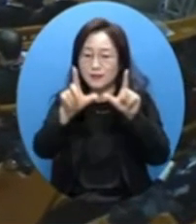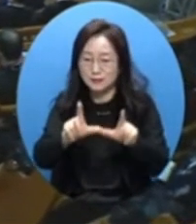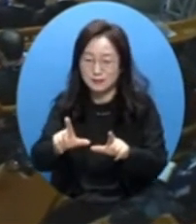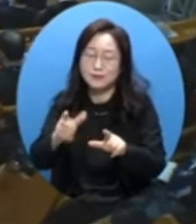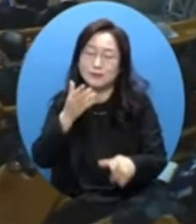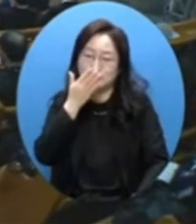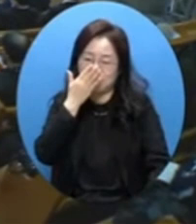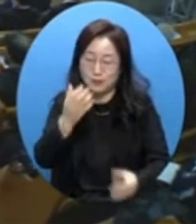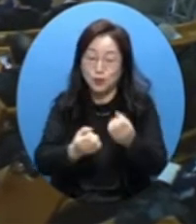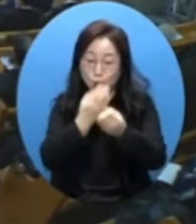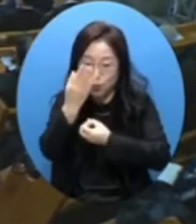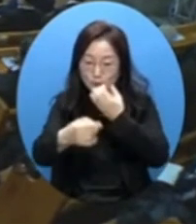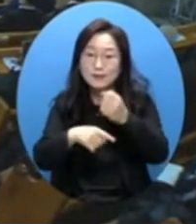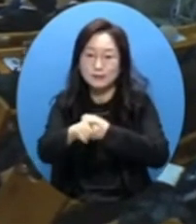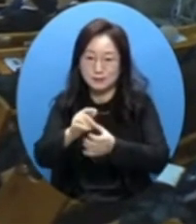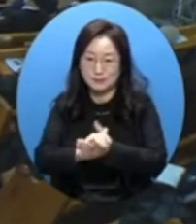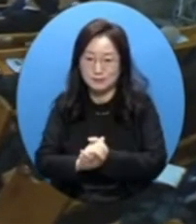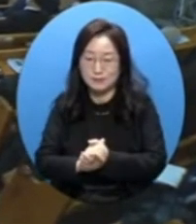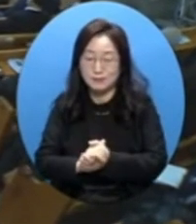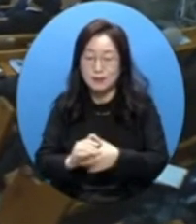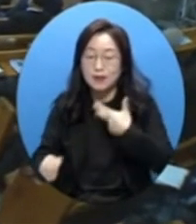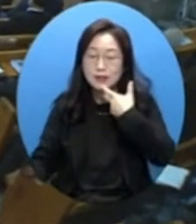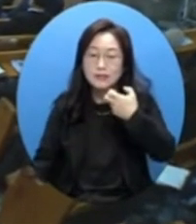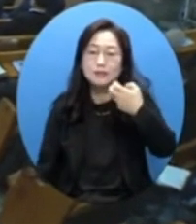하는 고백입니다. 나이